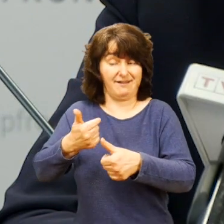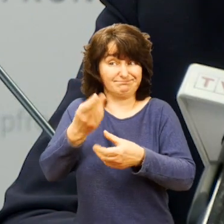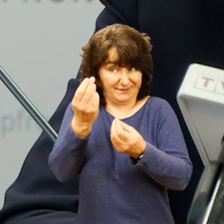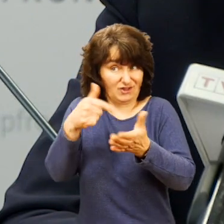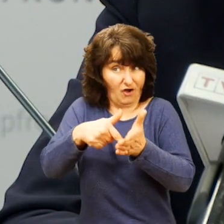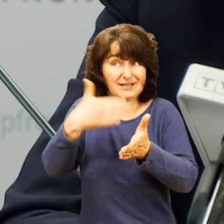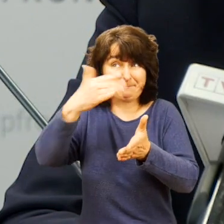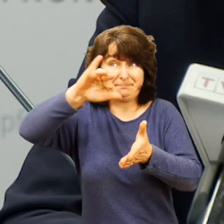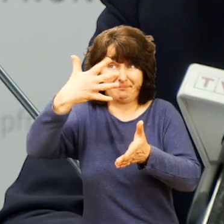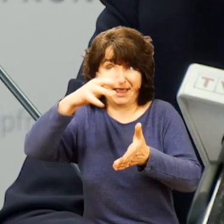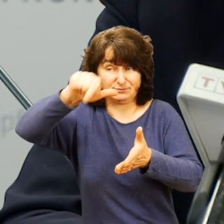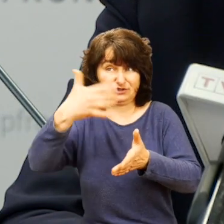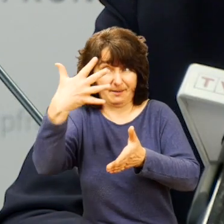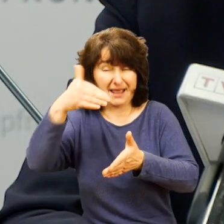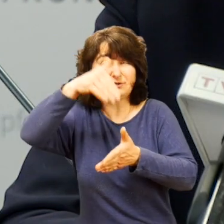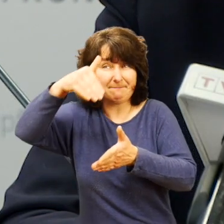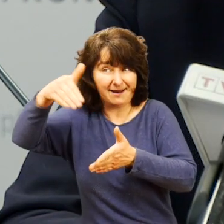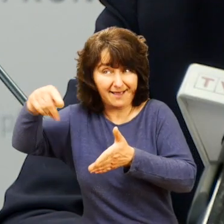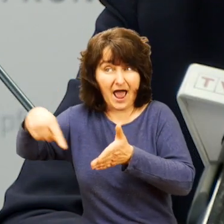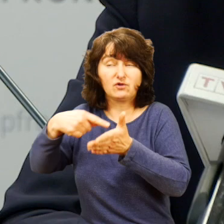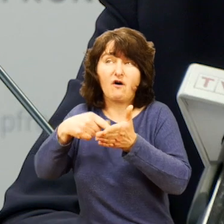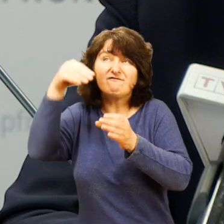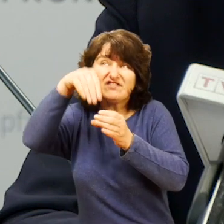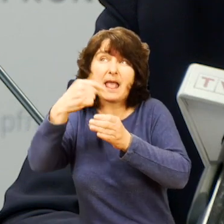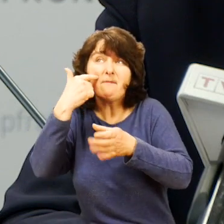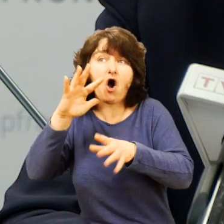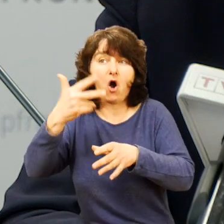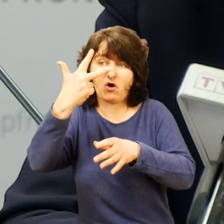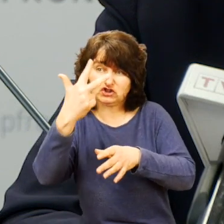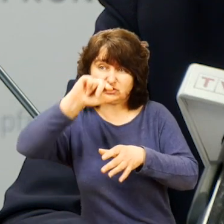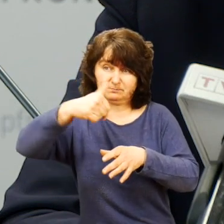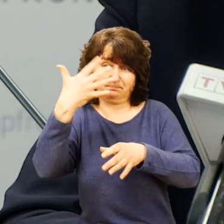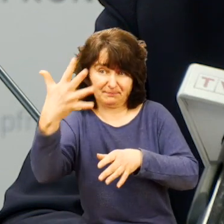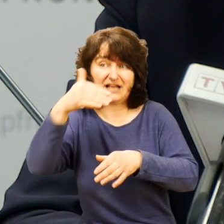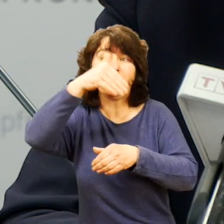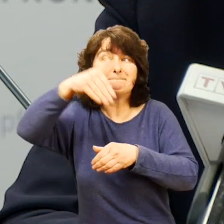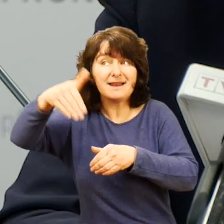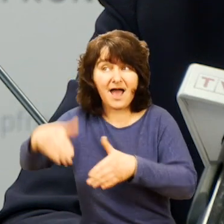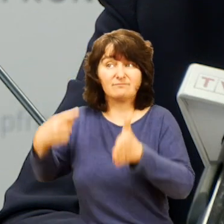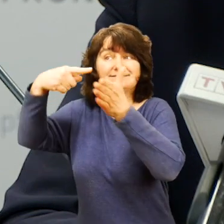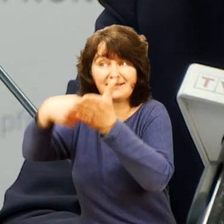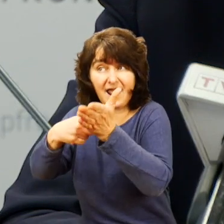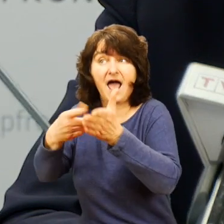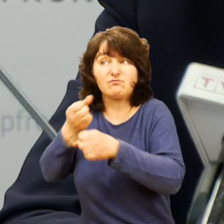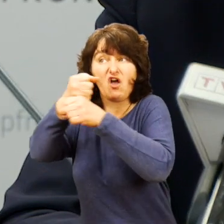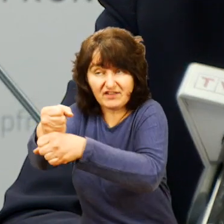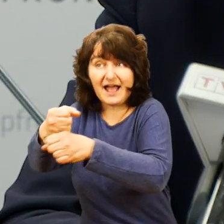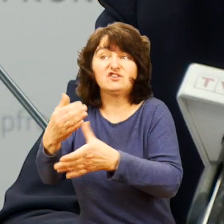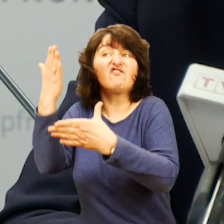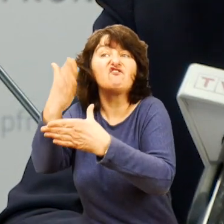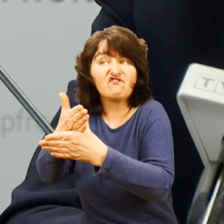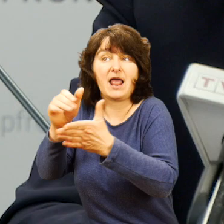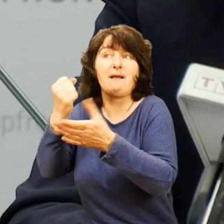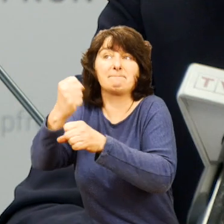wspomniałam, tego 5,5 miliardowego, około 3,5 miliarda złotych trafia właśnie do pracodawców.